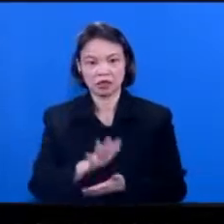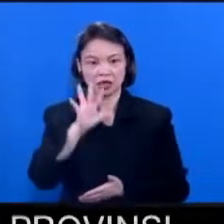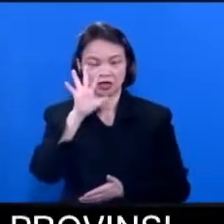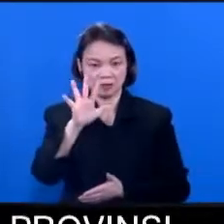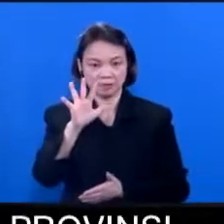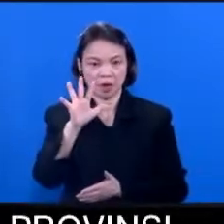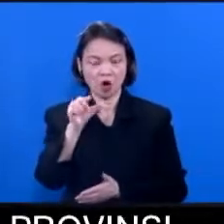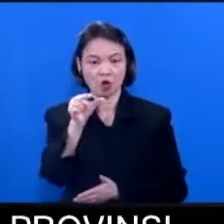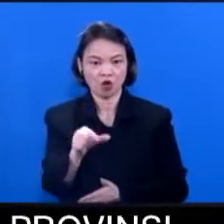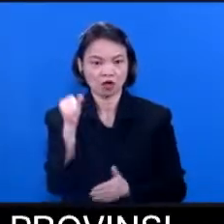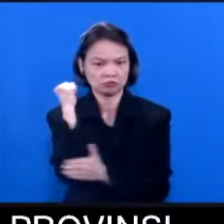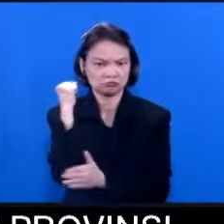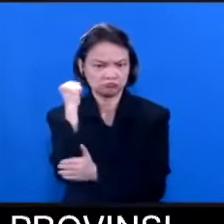Dewan